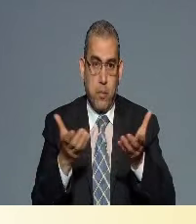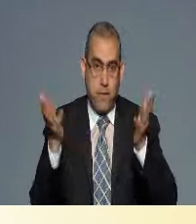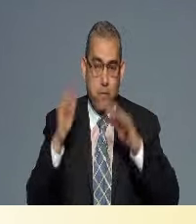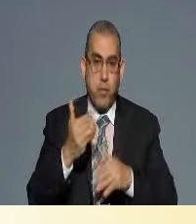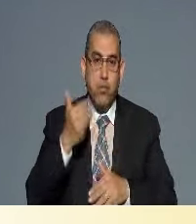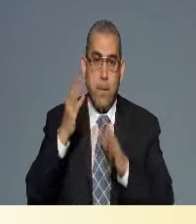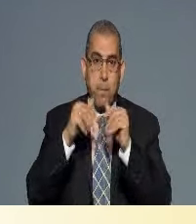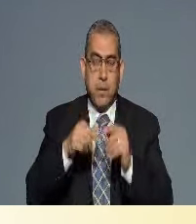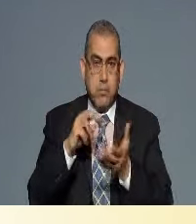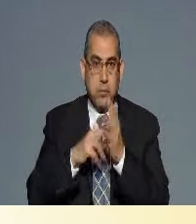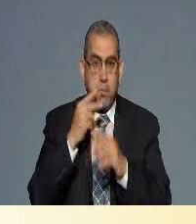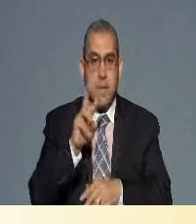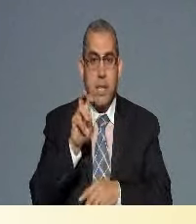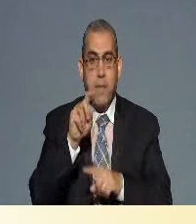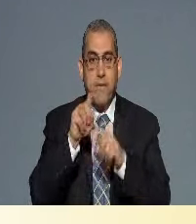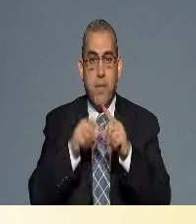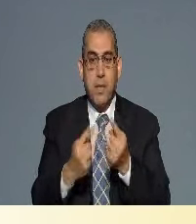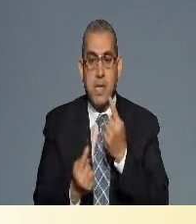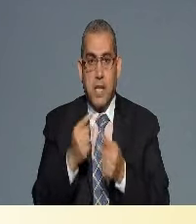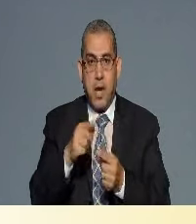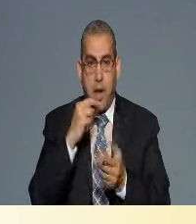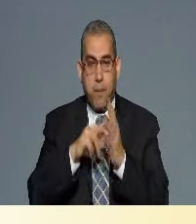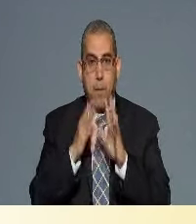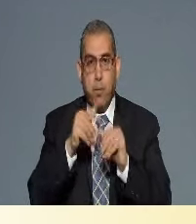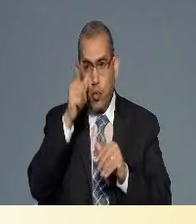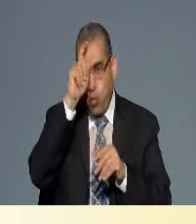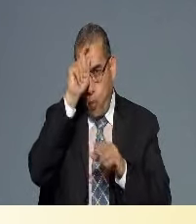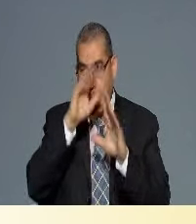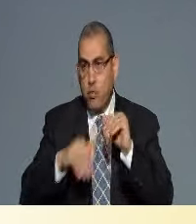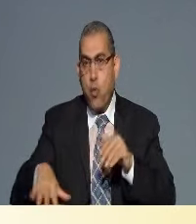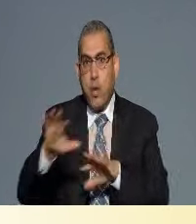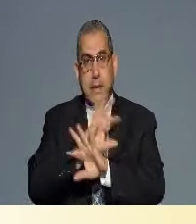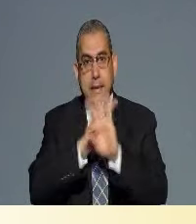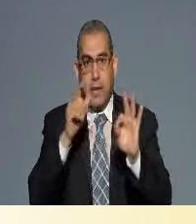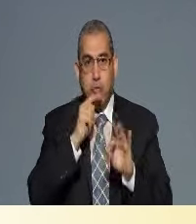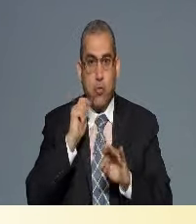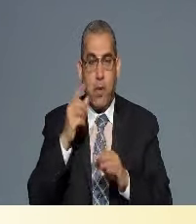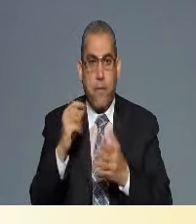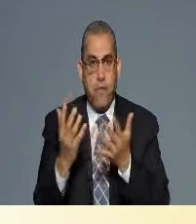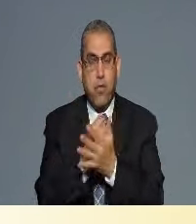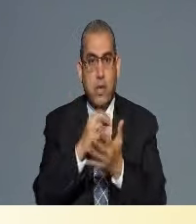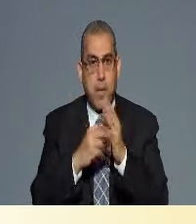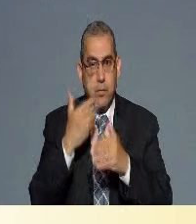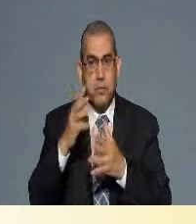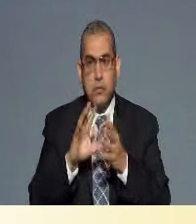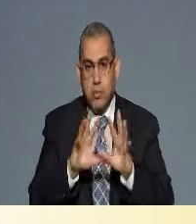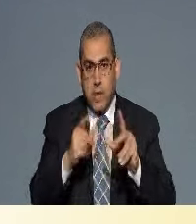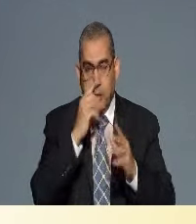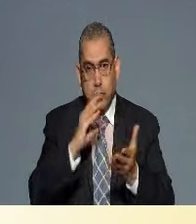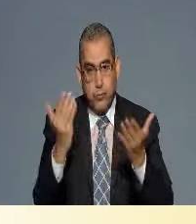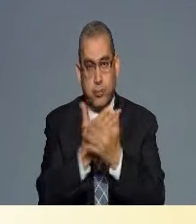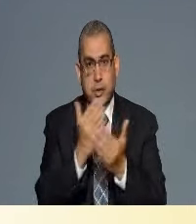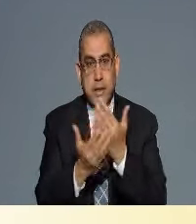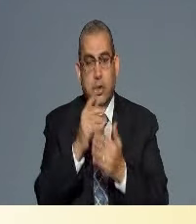مستقبل مصر يمثل 70% من الزراعات الآلية في جمهورية مصر العربية. بنتكلم عن فرصة بورصة بديلة وإحلال واردات بمليار